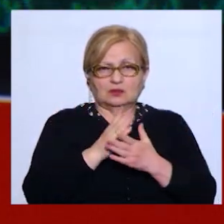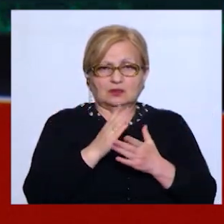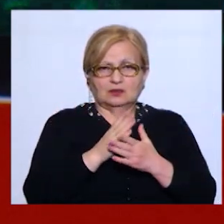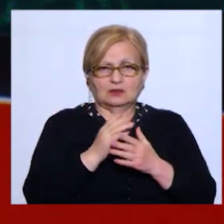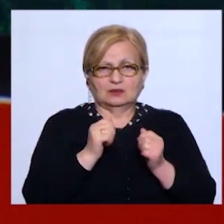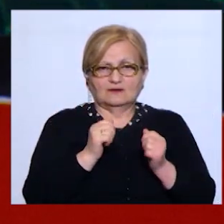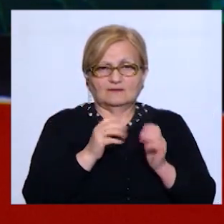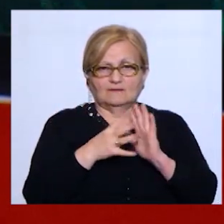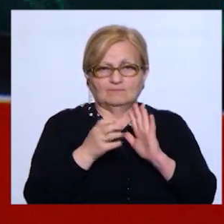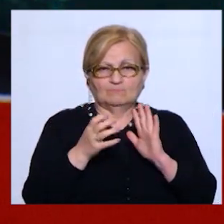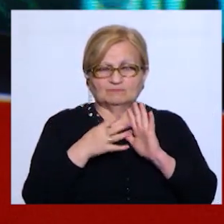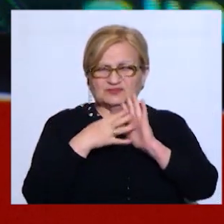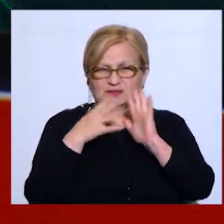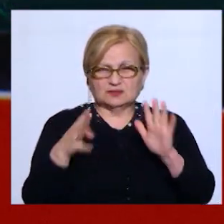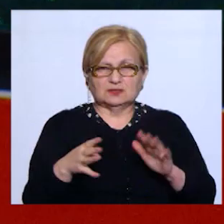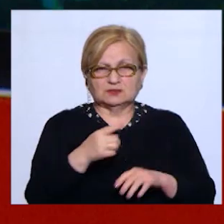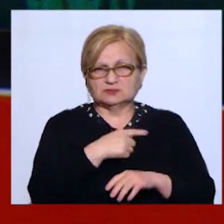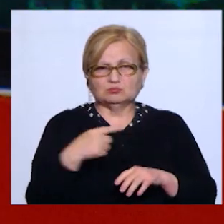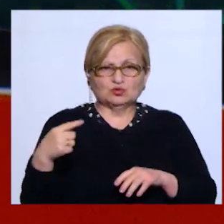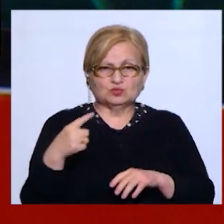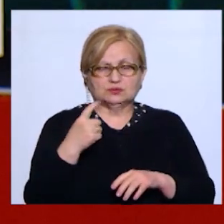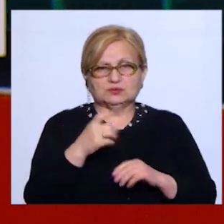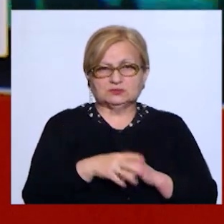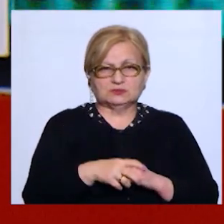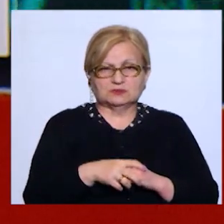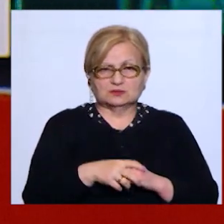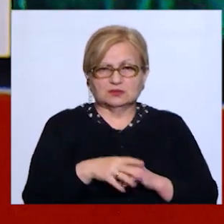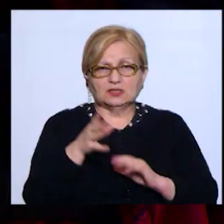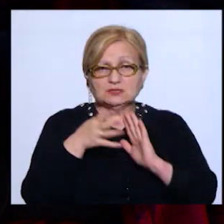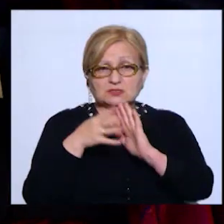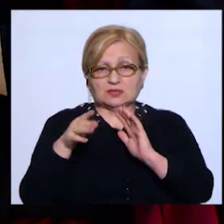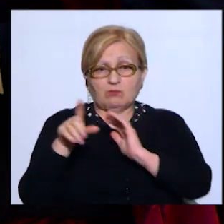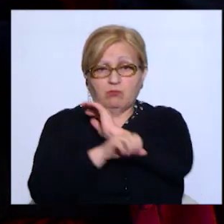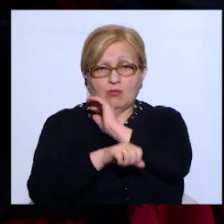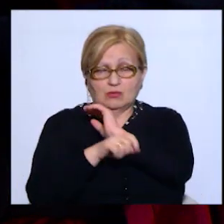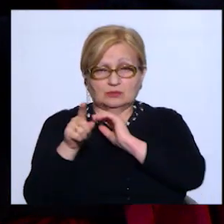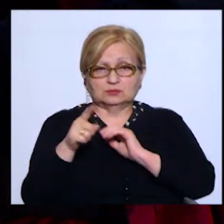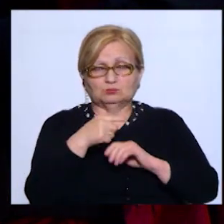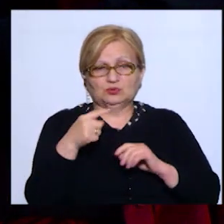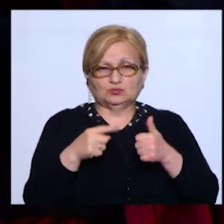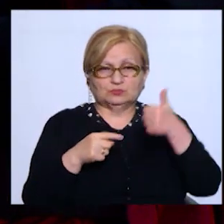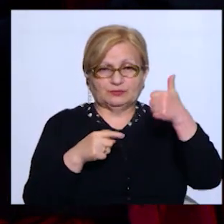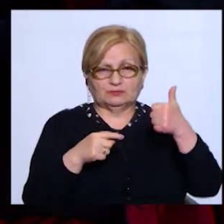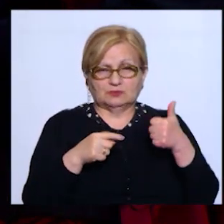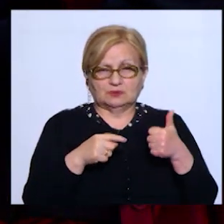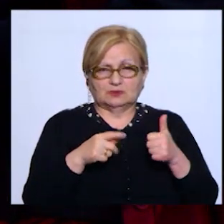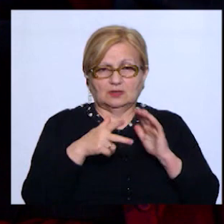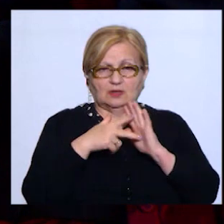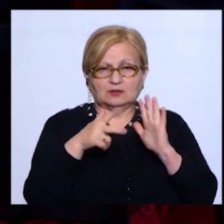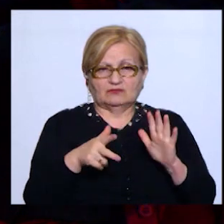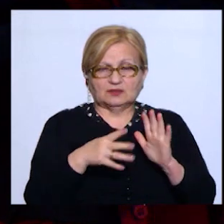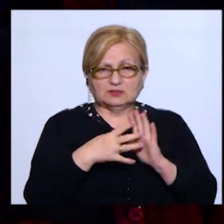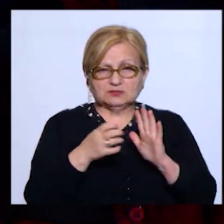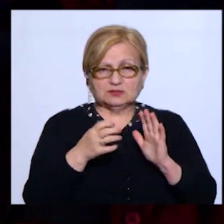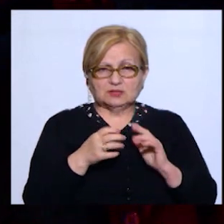რა? 9000 მინუს 100. ანუ 9000 მინუს 100. ანუ გამოვიდა 8900